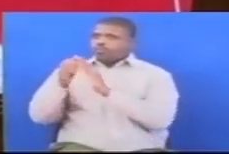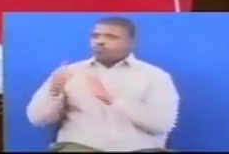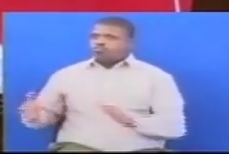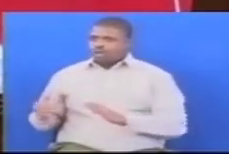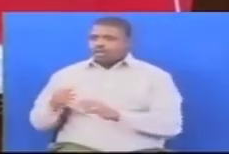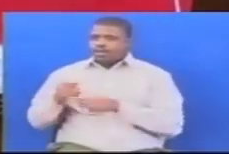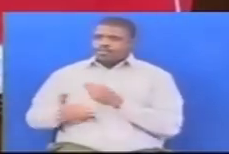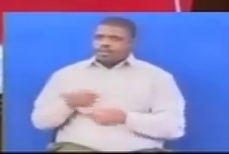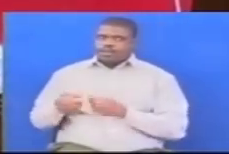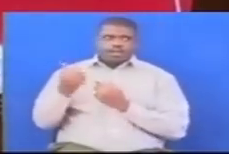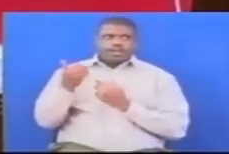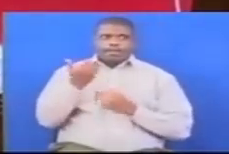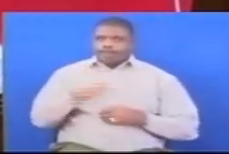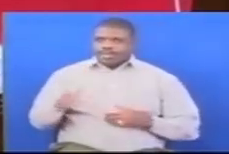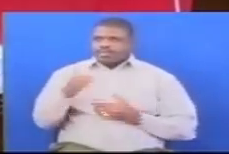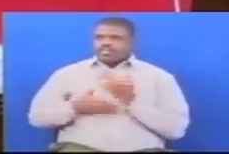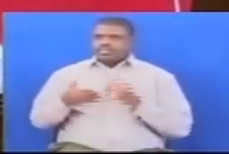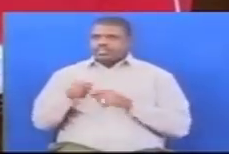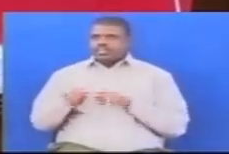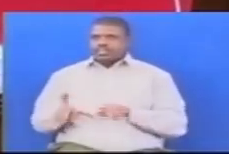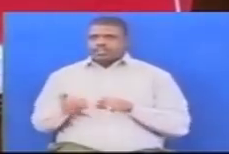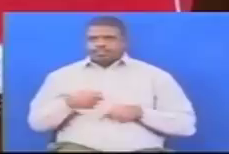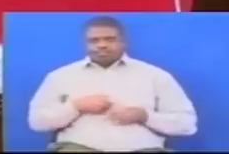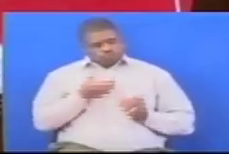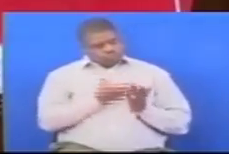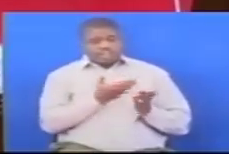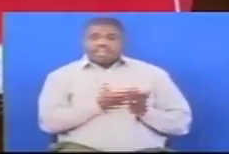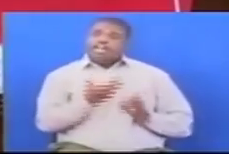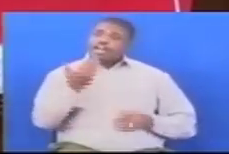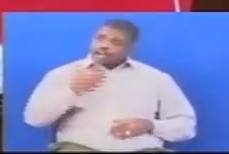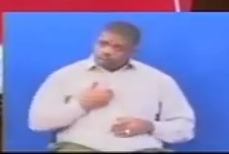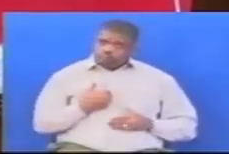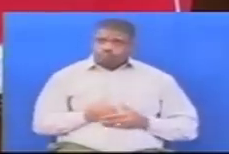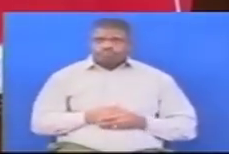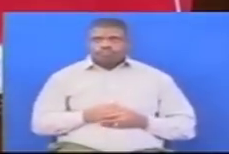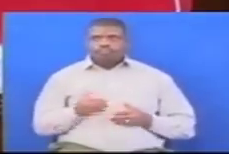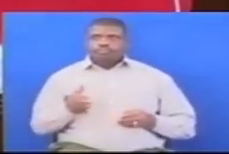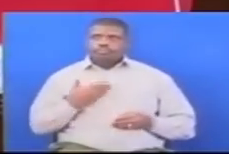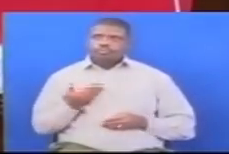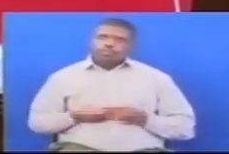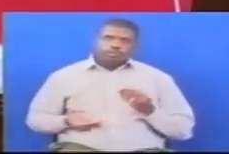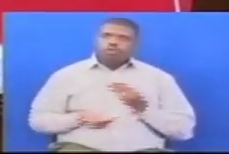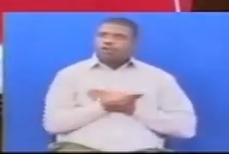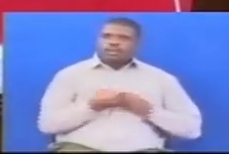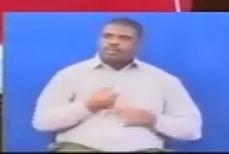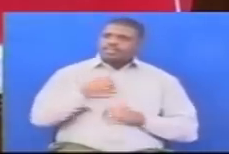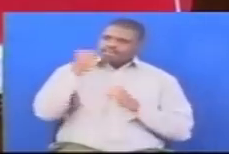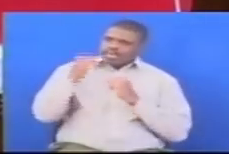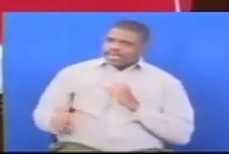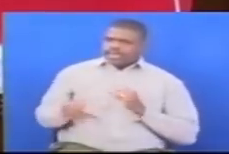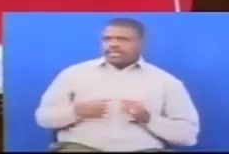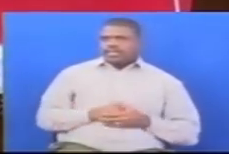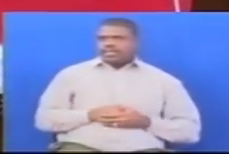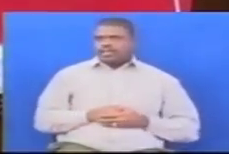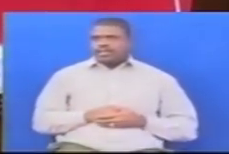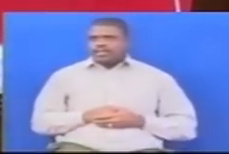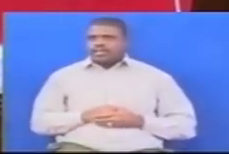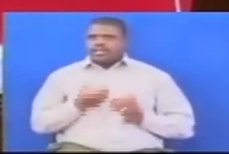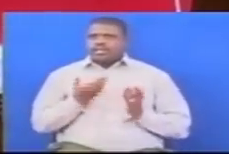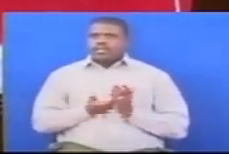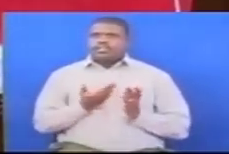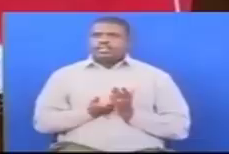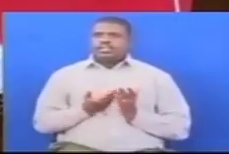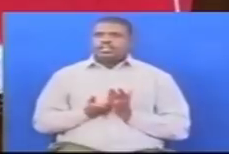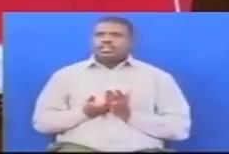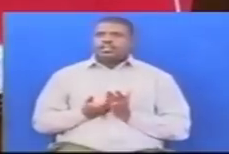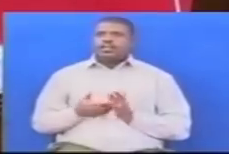maji katika nchi hii. Mimi ushahidi ninao. Manake walitaka kunihonga na mimi nikawakatalia. Shahidi na